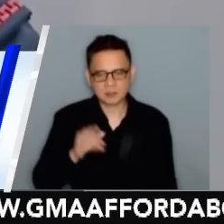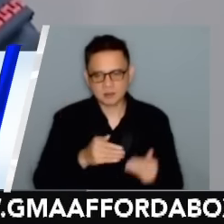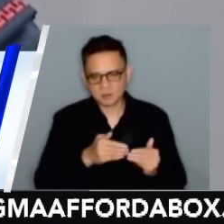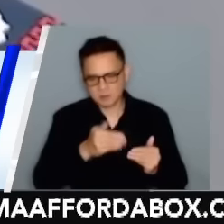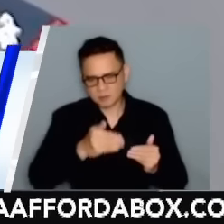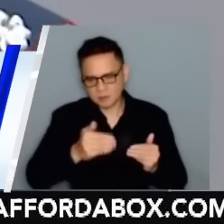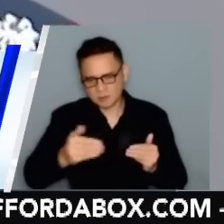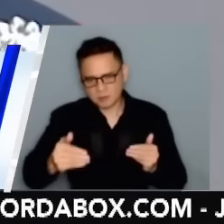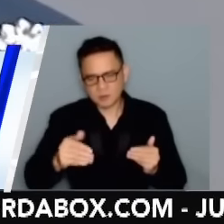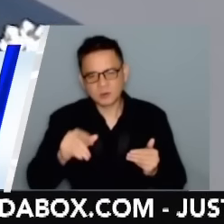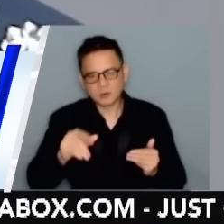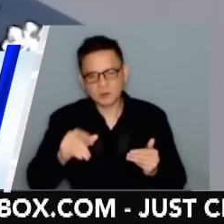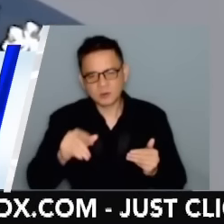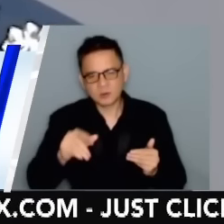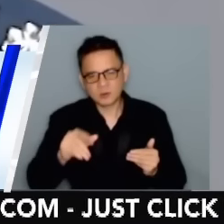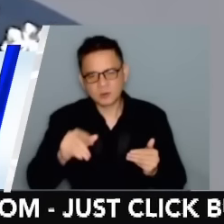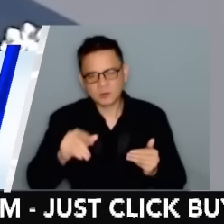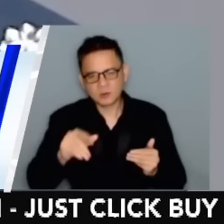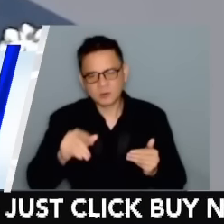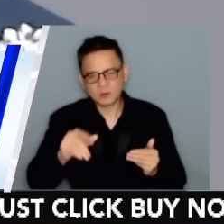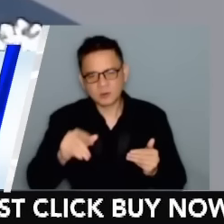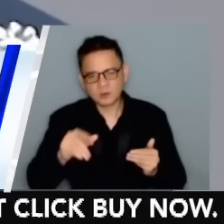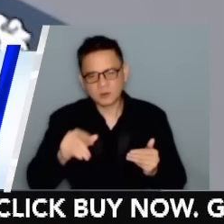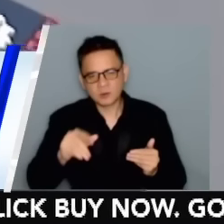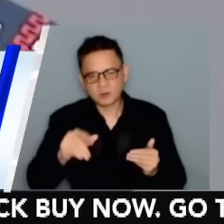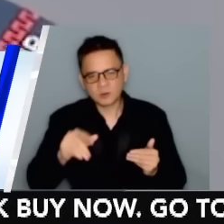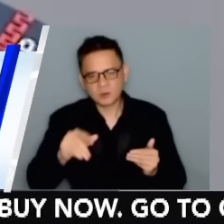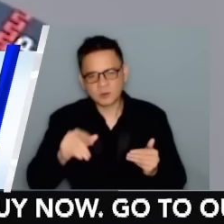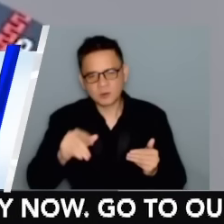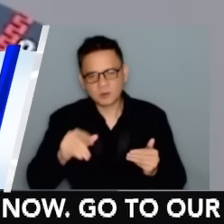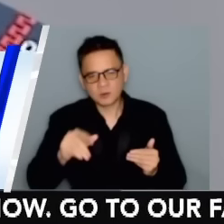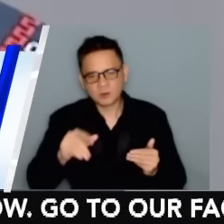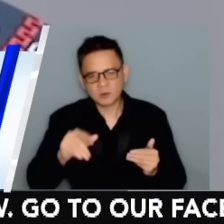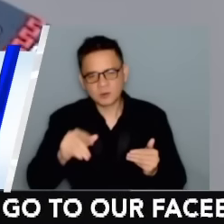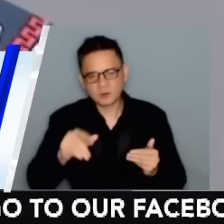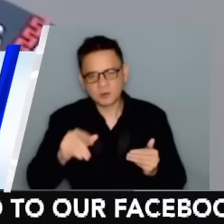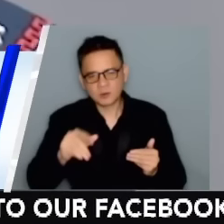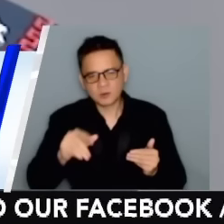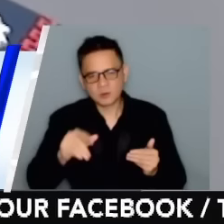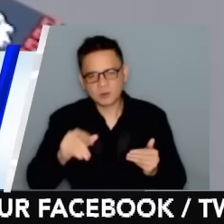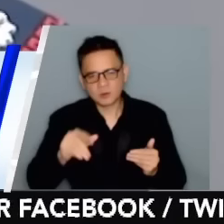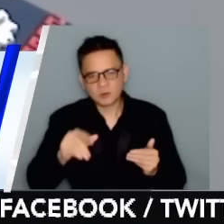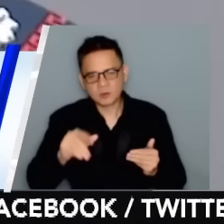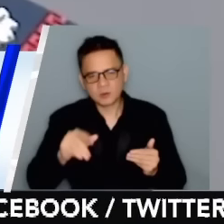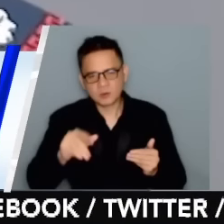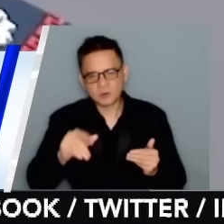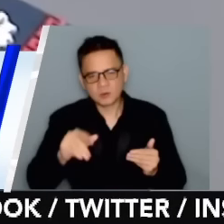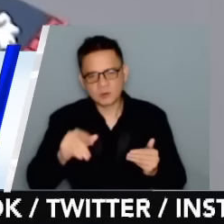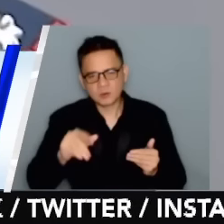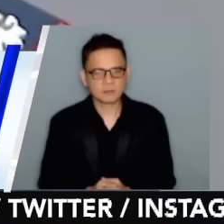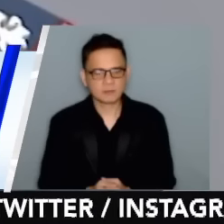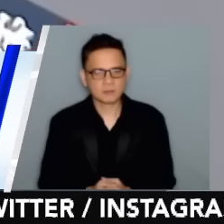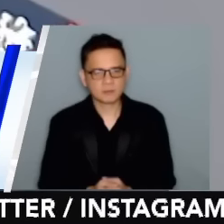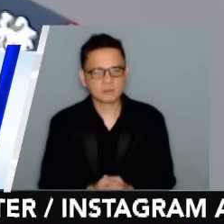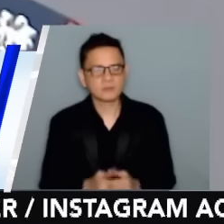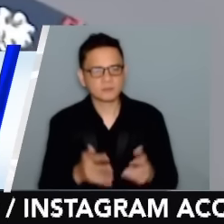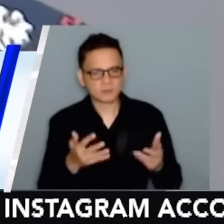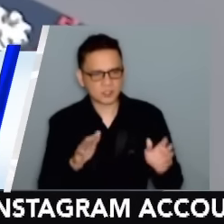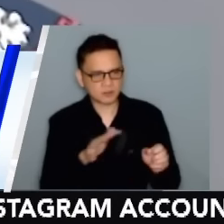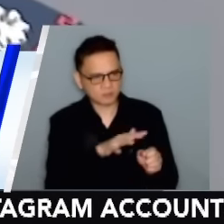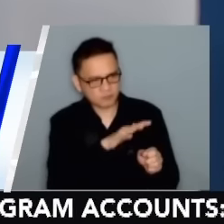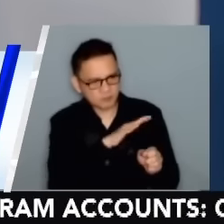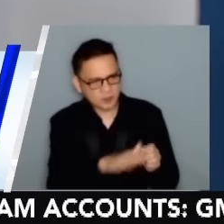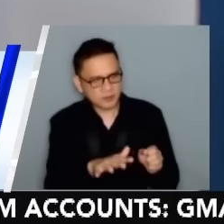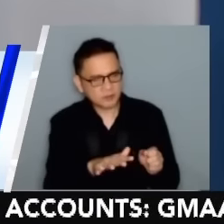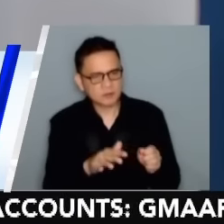2023 nangyari nung 13 year old pa yung ah biktima hanggang umabot nung 15